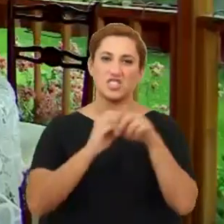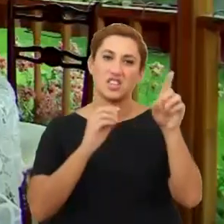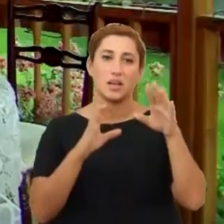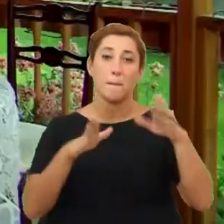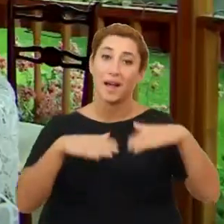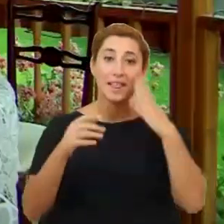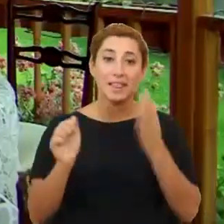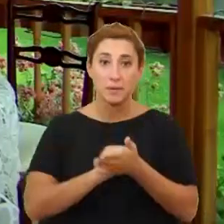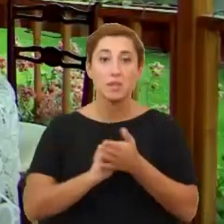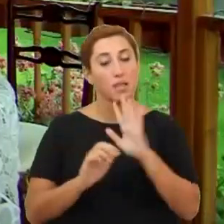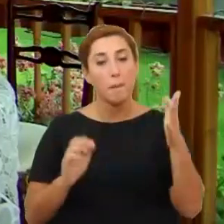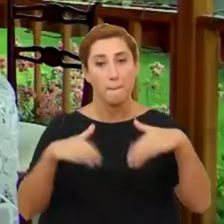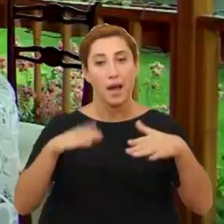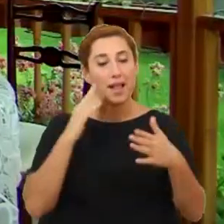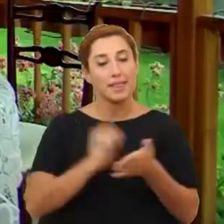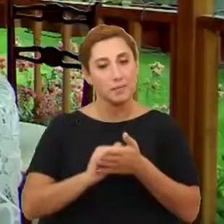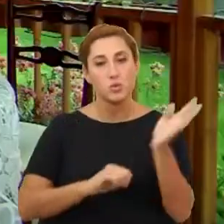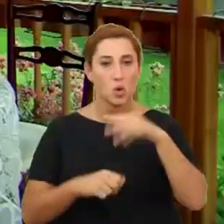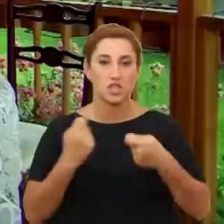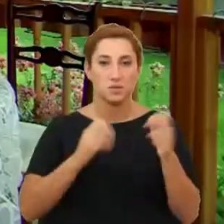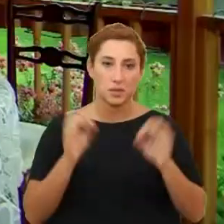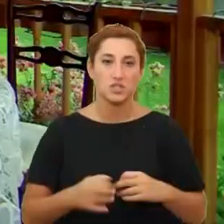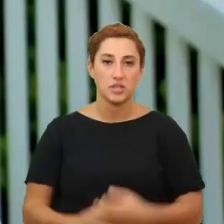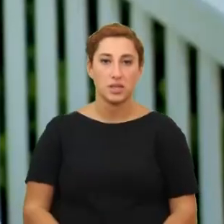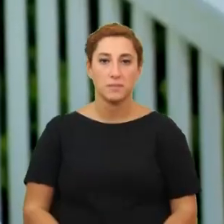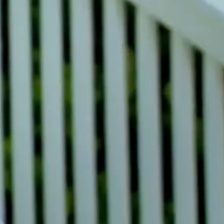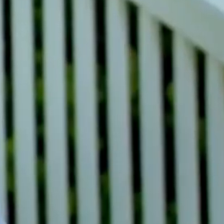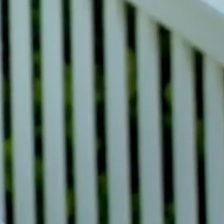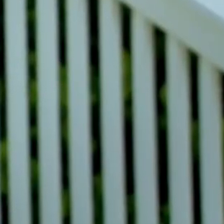alalım. Mangal temizleyin. Tamam, mangal temizleyin. Hadi. Nasıl başlarız? Hadi gel.